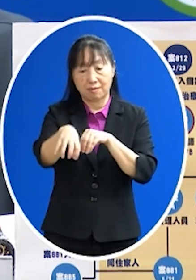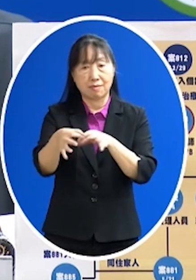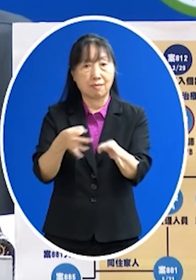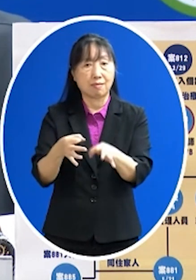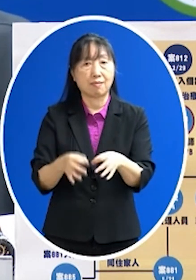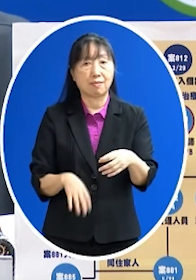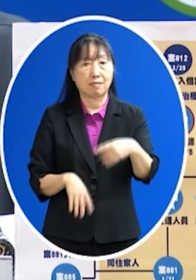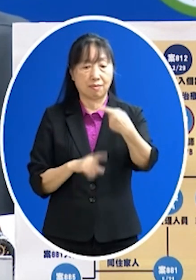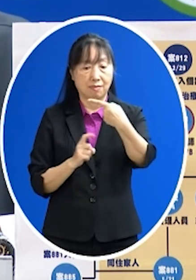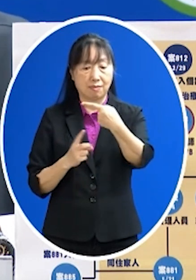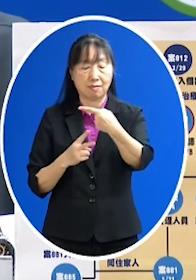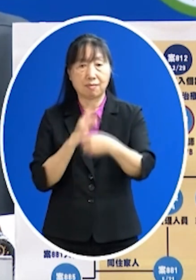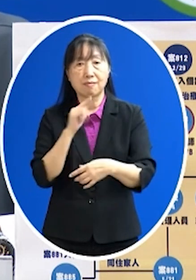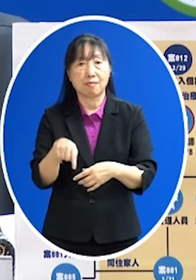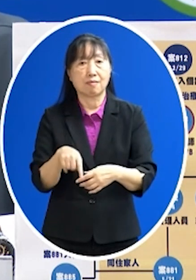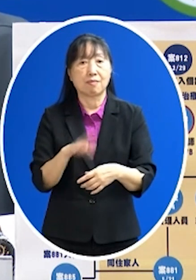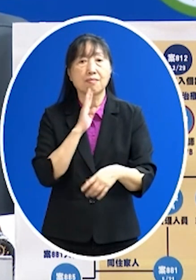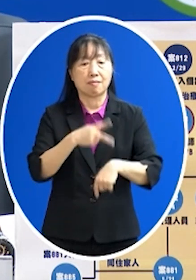那1月12号，哈，在下午